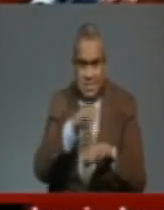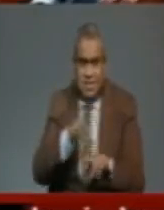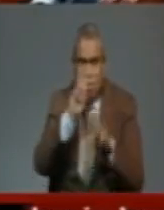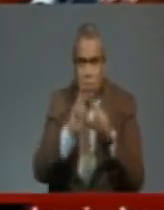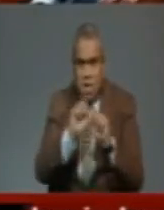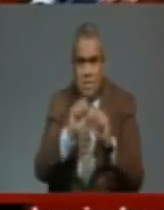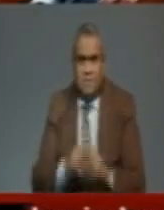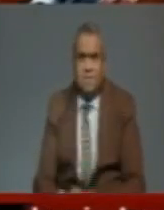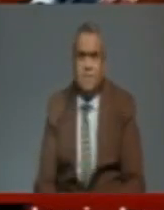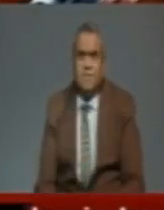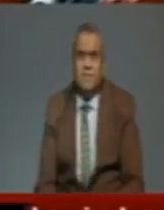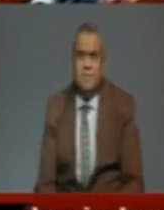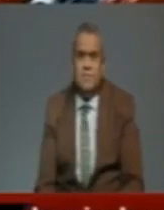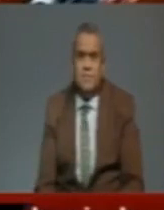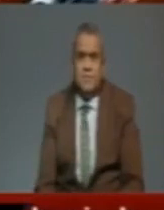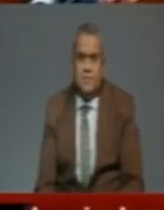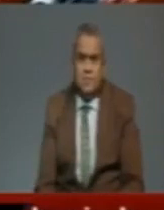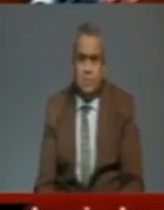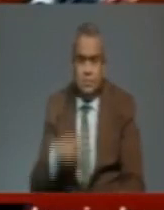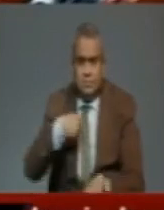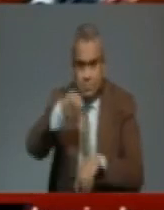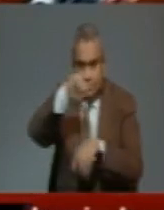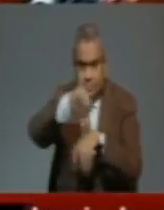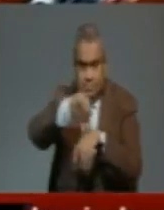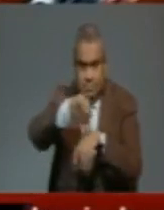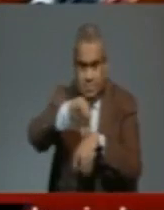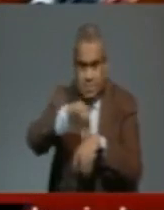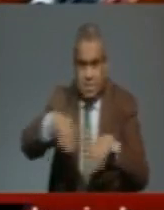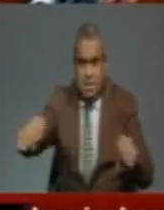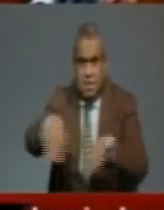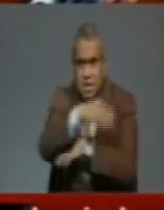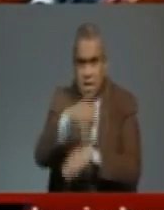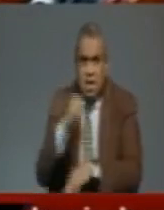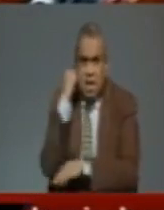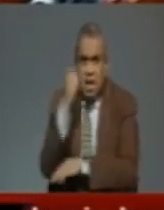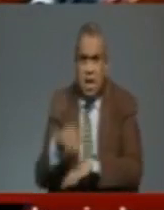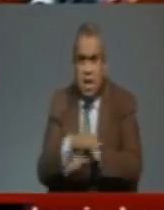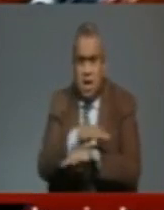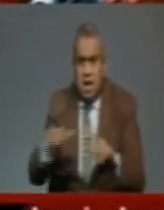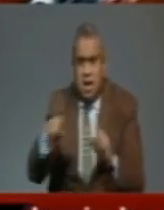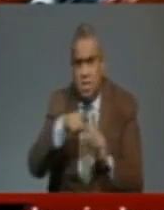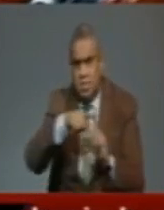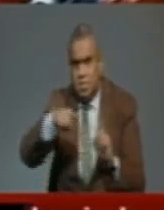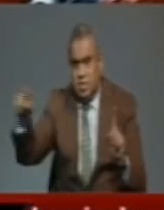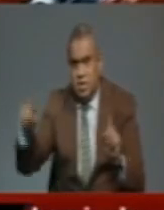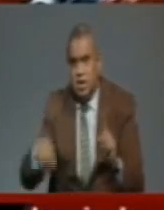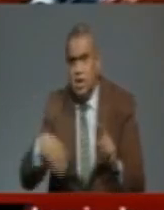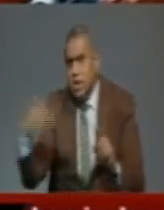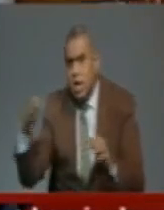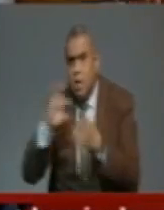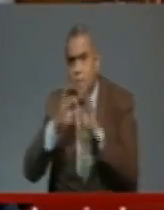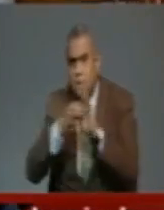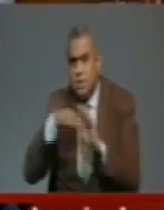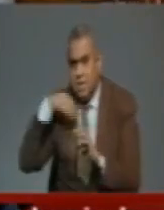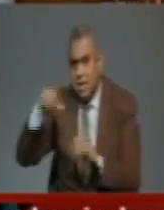تاني، مش انت عندك ان النهارده منفذ بري لا لغايه شارع بورسعيد؟ ايوه يا فندم. مش كده؟ ايوه يا فندم. طب